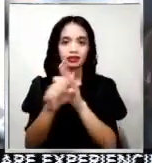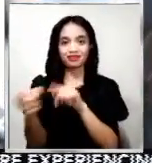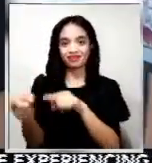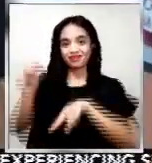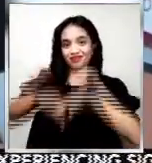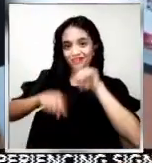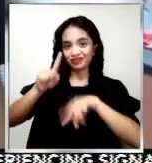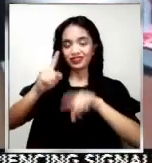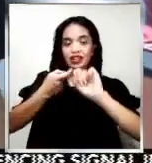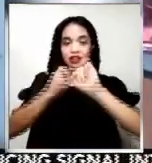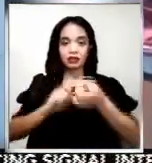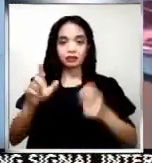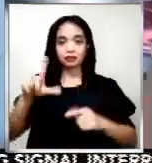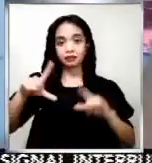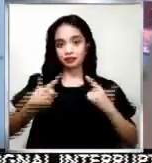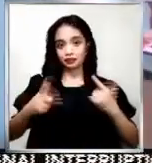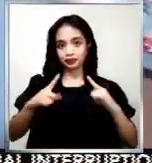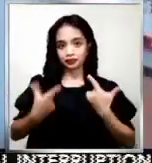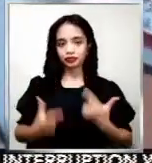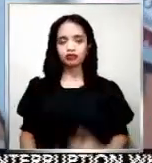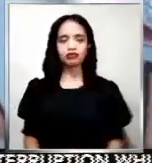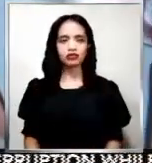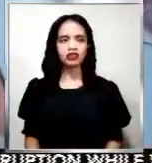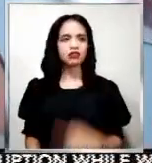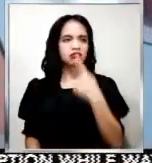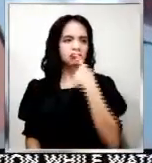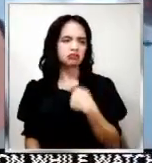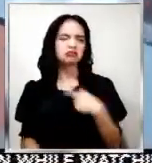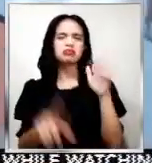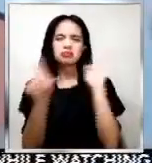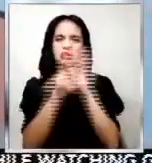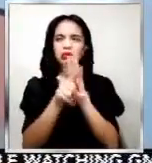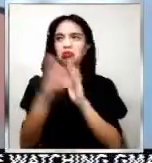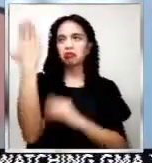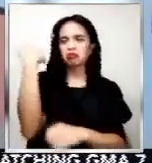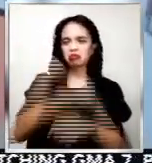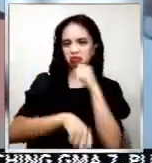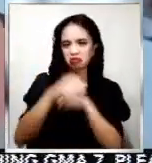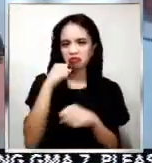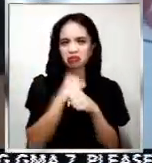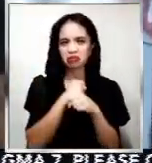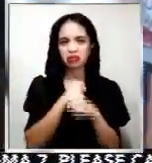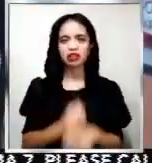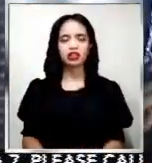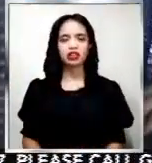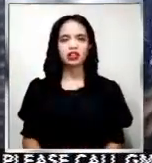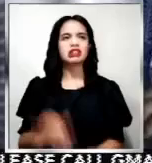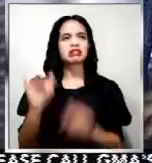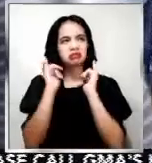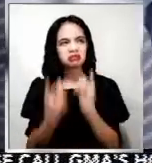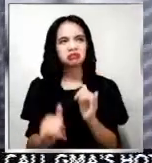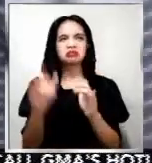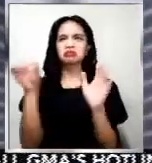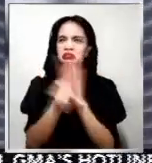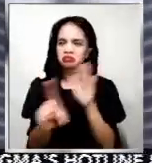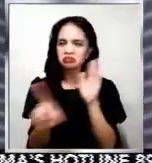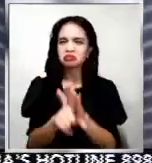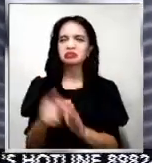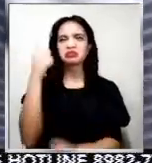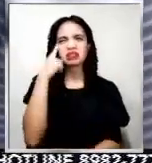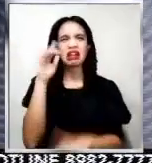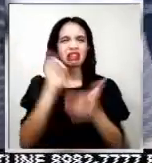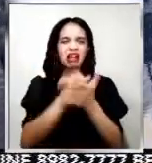Laguna. Bawal, matagal na, last year pa. O eh, bakit ka bumili? Bawal pala. Eh, tradisyon yan. Kahit bawal,